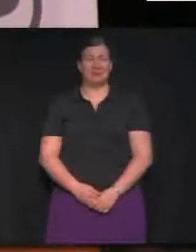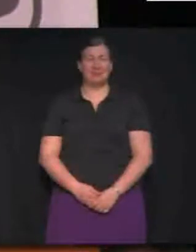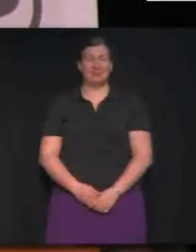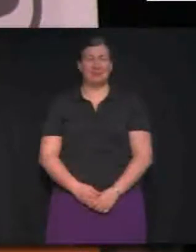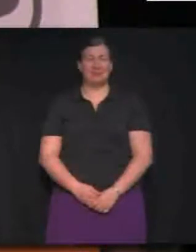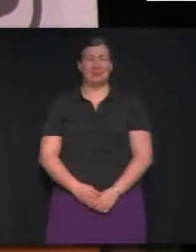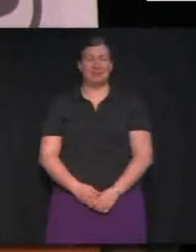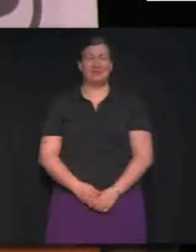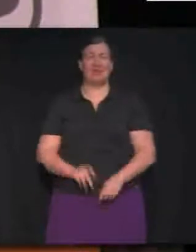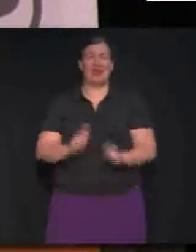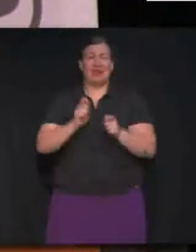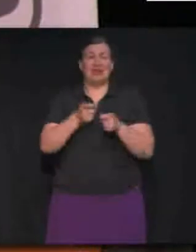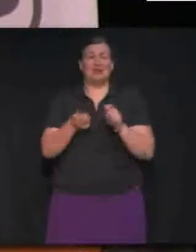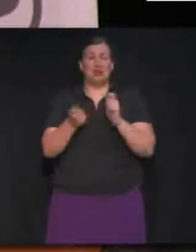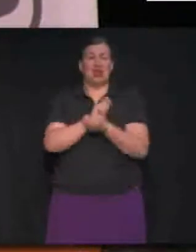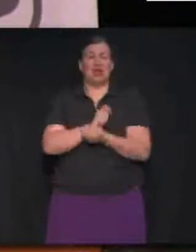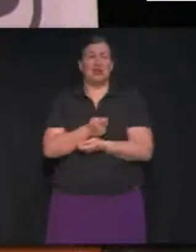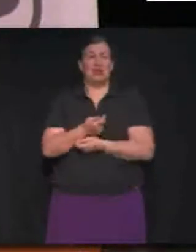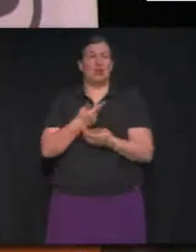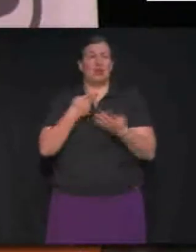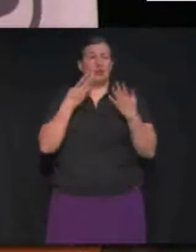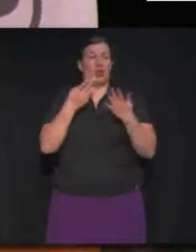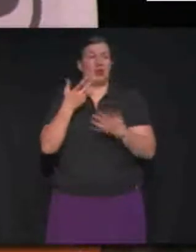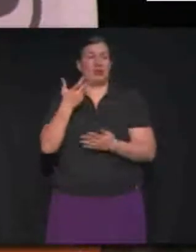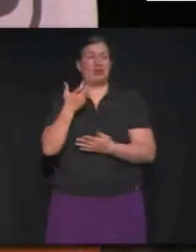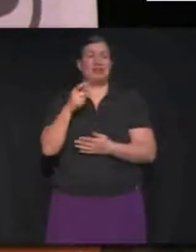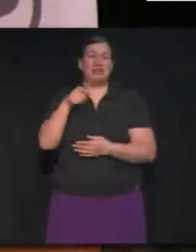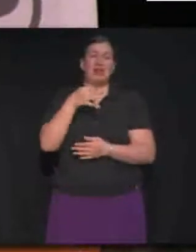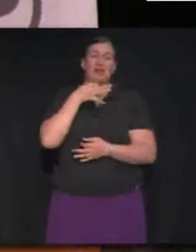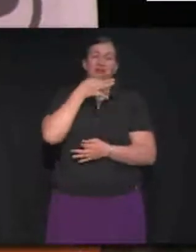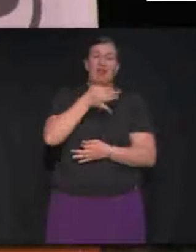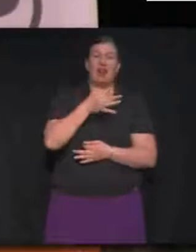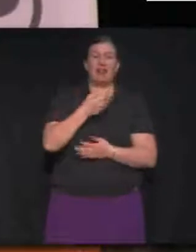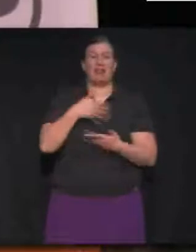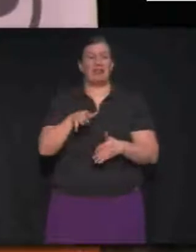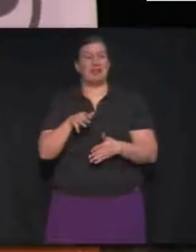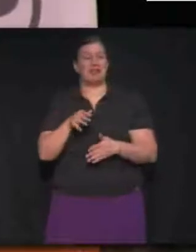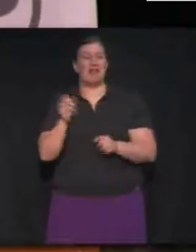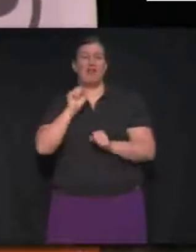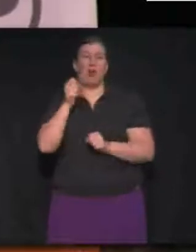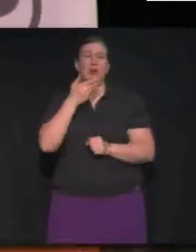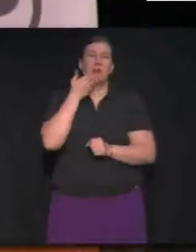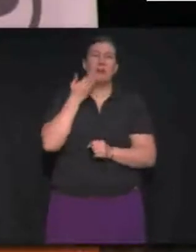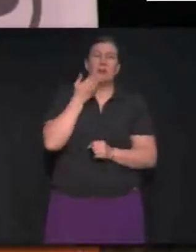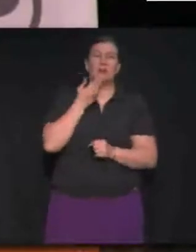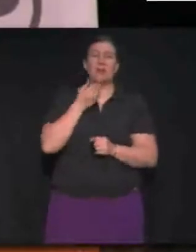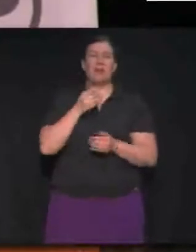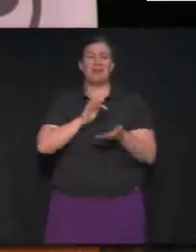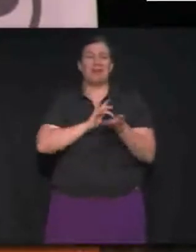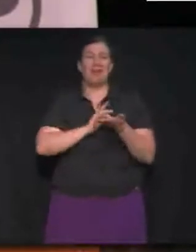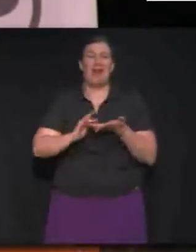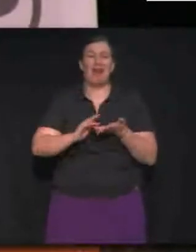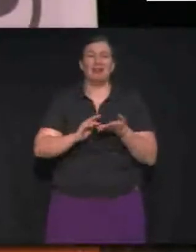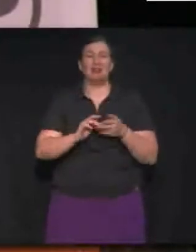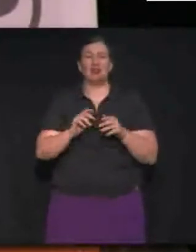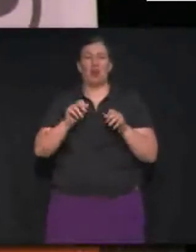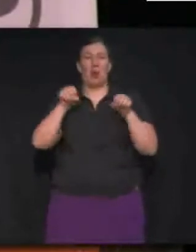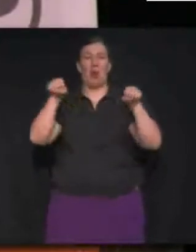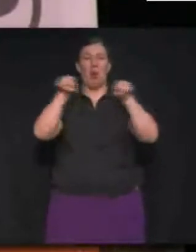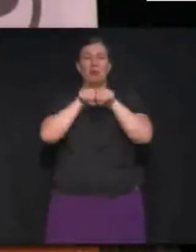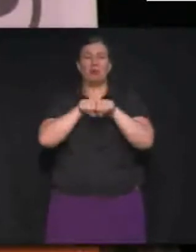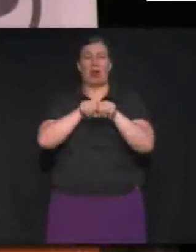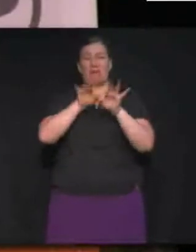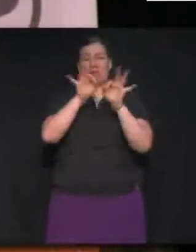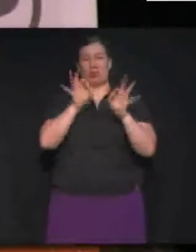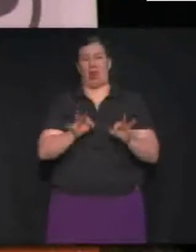Satzungsänderung Antrag 29 ist noch die Frage gekommen warum ist der keine reines online-modell und SMV es liegt daran dass